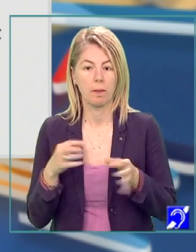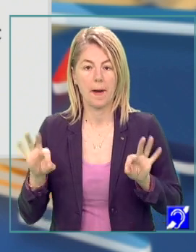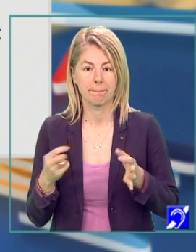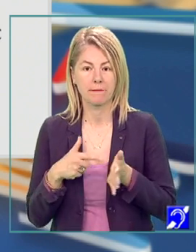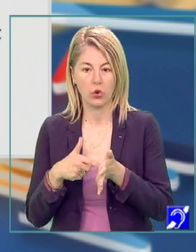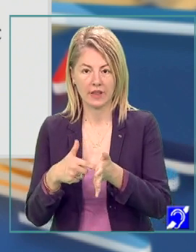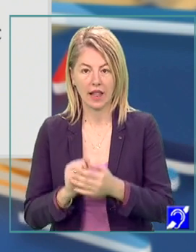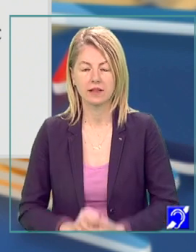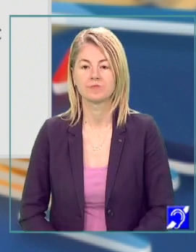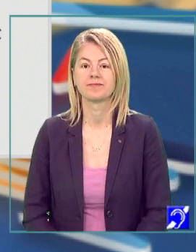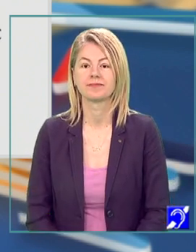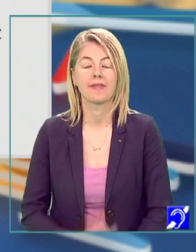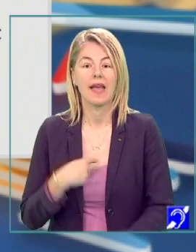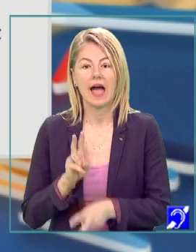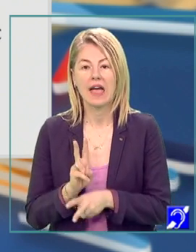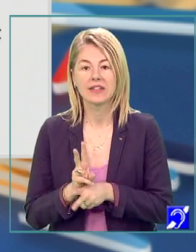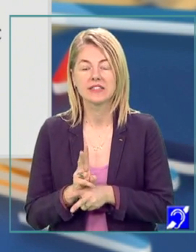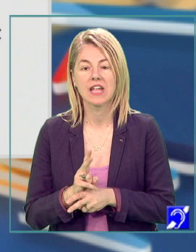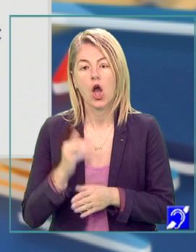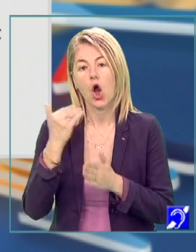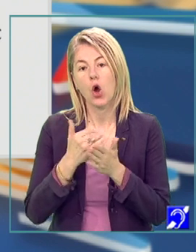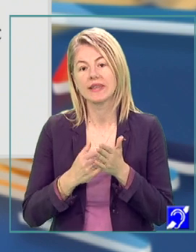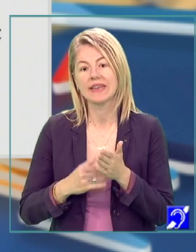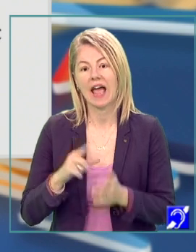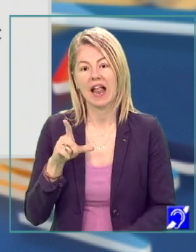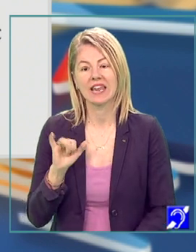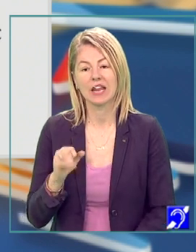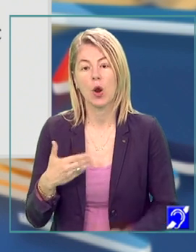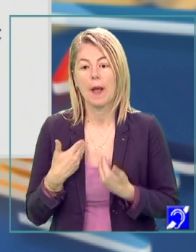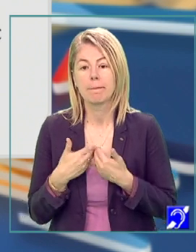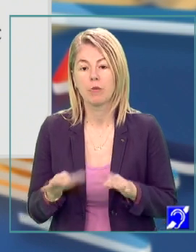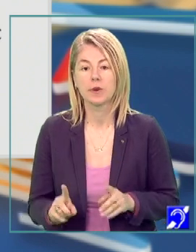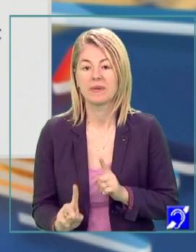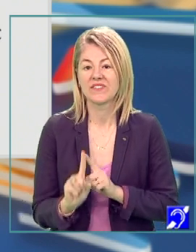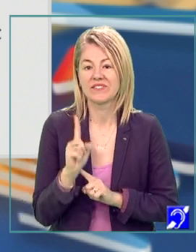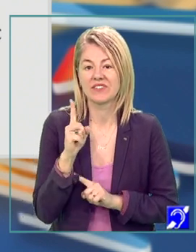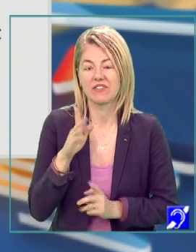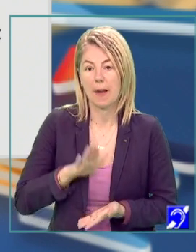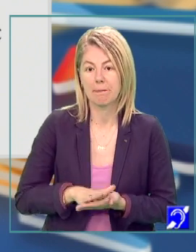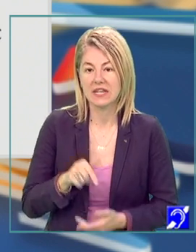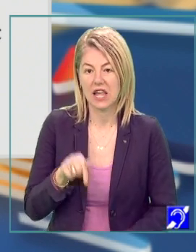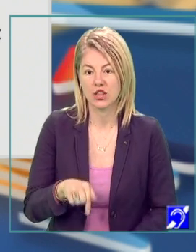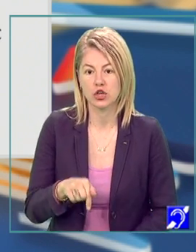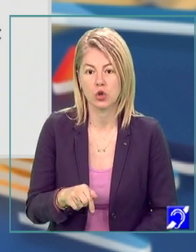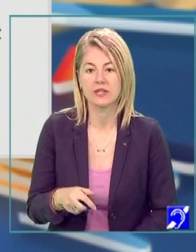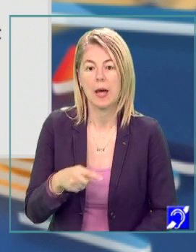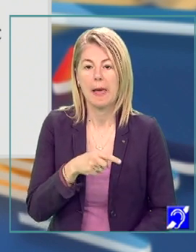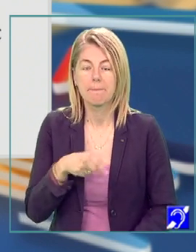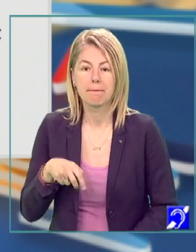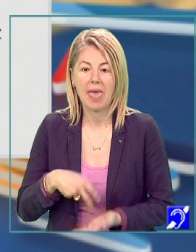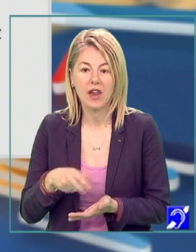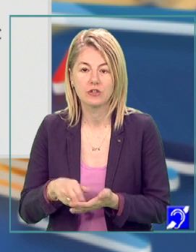am învățat. Atenție la ordinea literelor. Pornim dintr-un vârf al bazei de jos, mergem pe